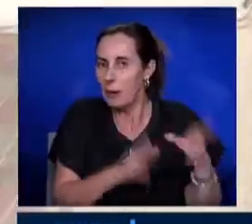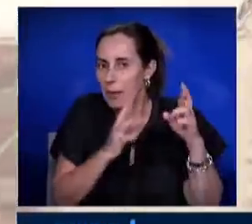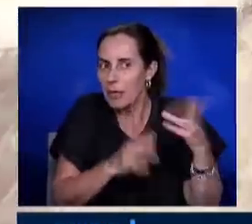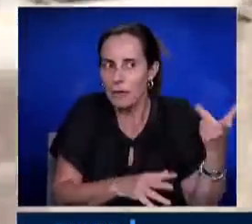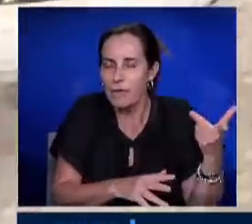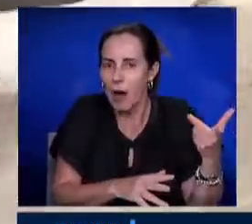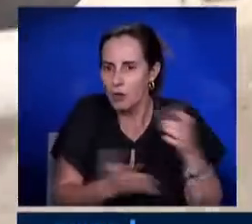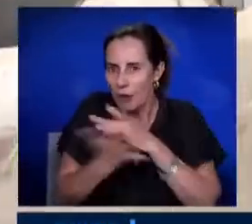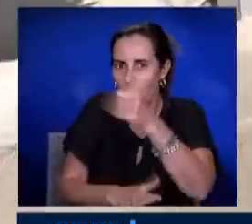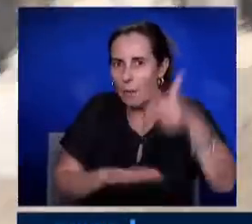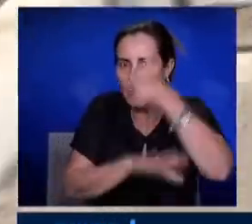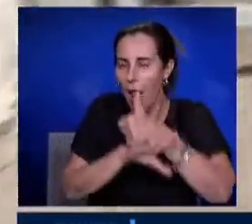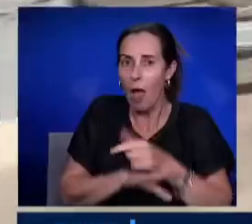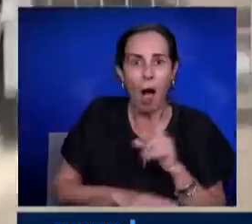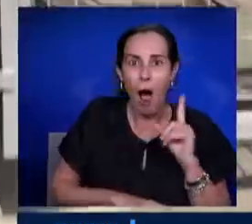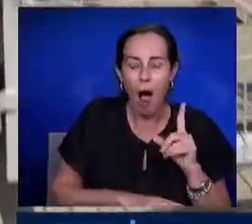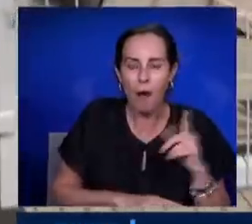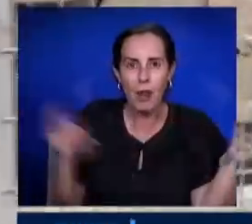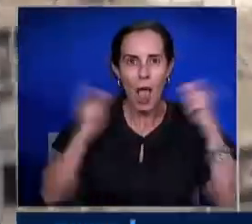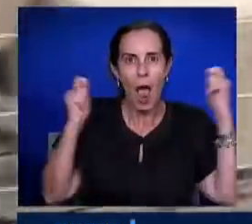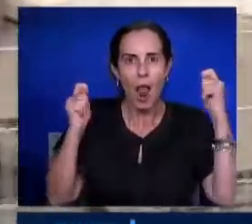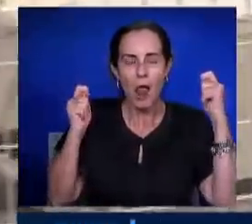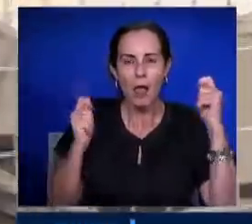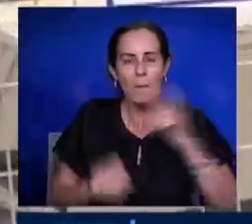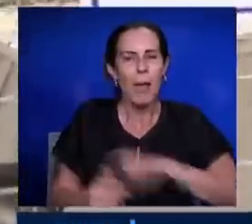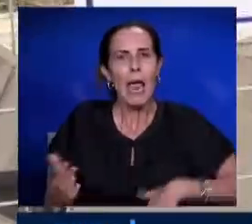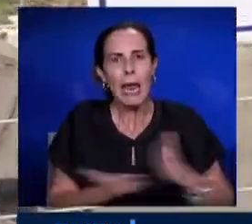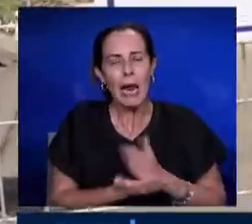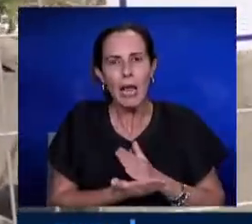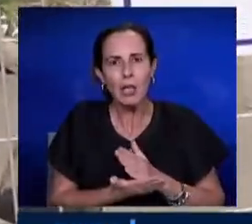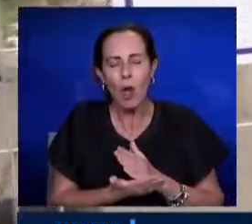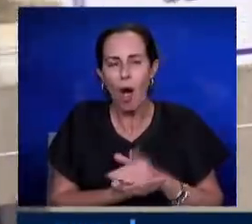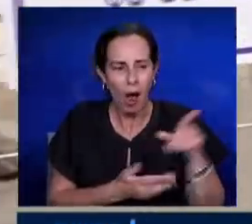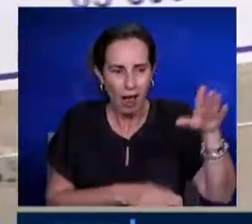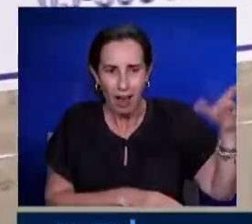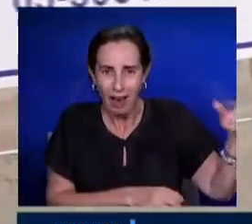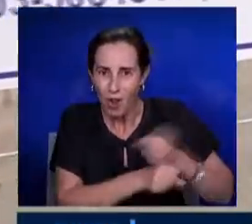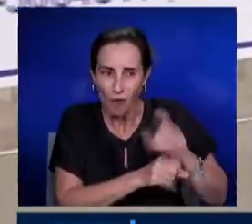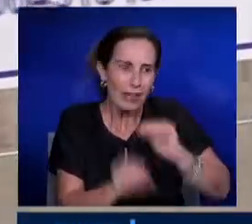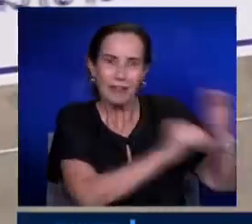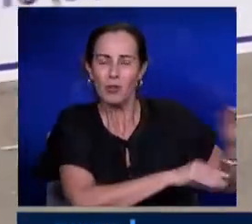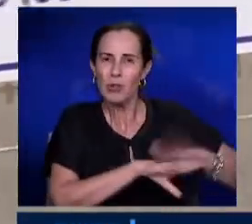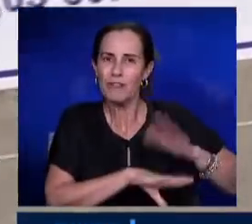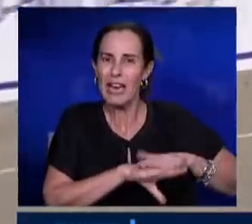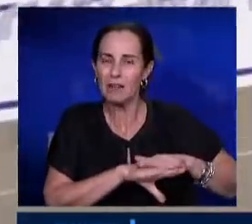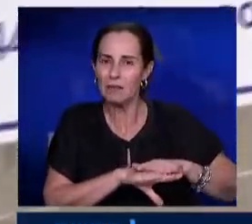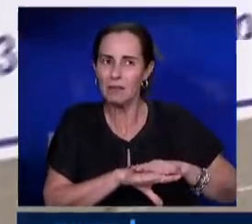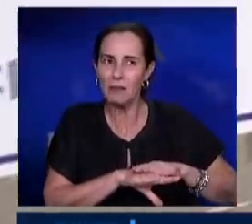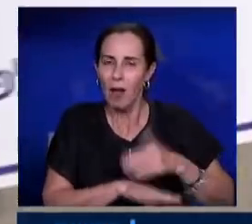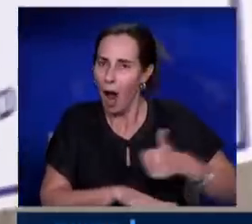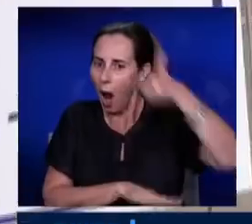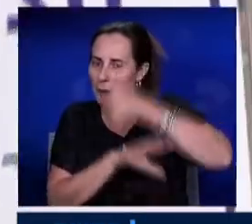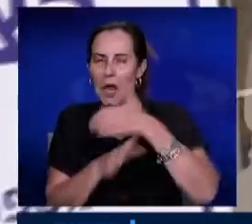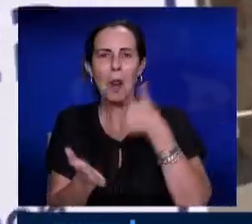את הבוס, אלא שלמרבה הפליאה החליטו בעירייה דווקא להזיז את העובד הזוטר מתפקידו, בעוד תמיר ממשיך